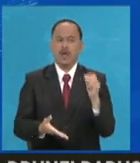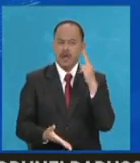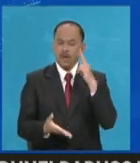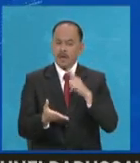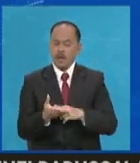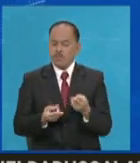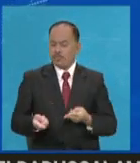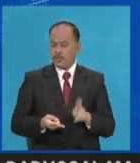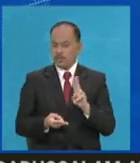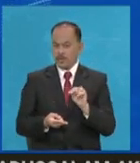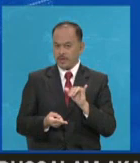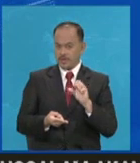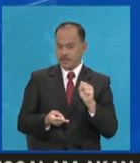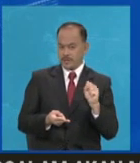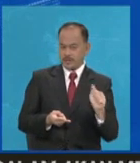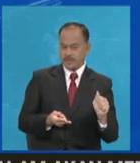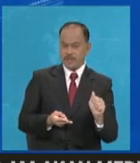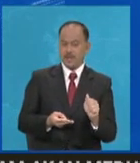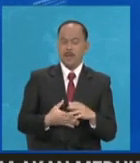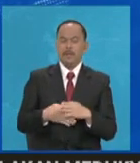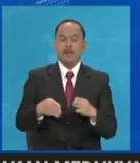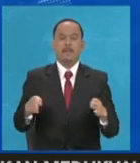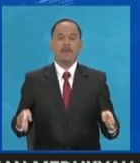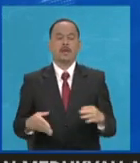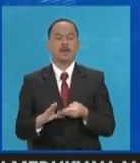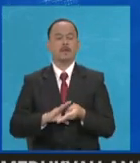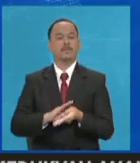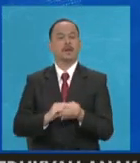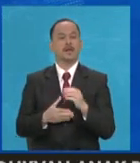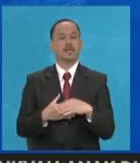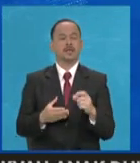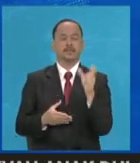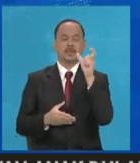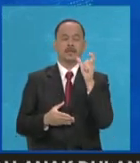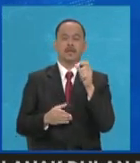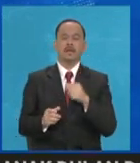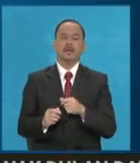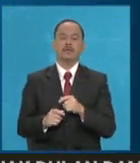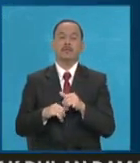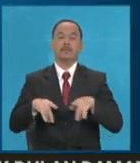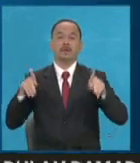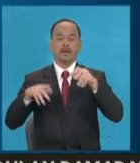Unisa dalam mengembangkan bidang keuangan Islam di peringkat antara bangsa